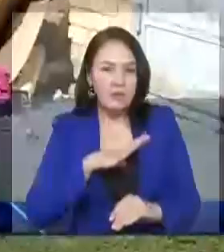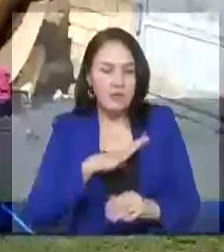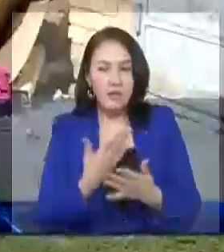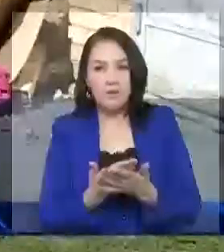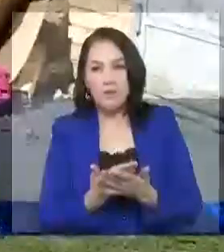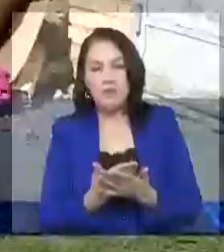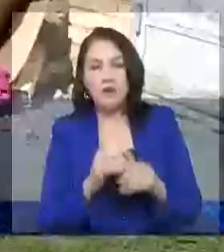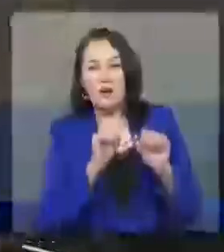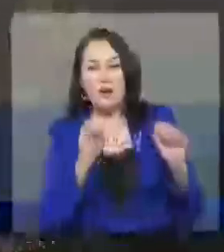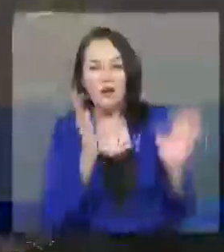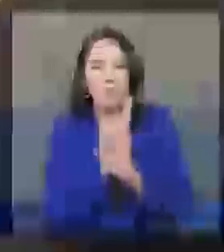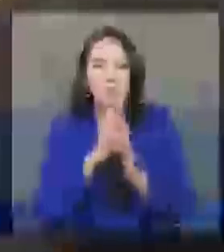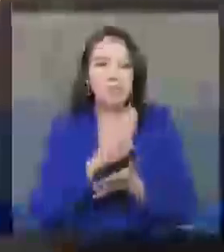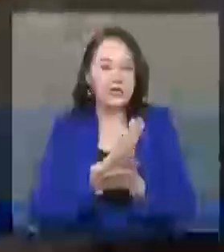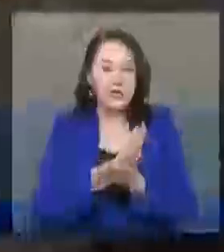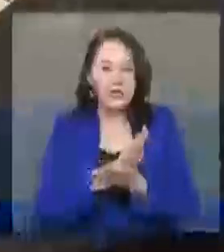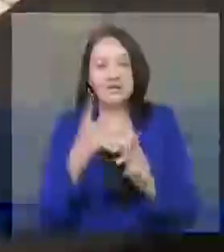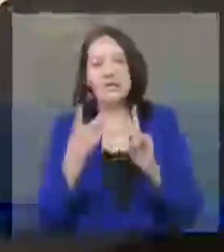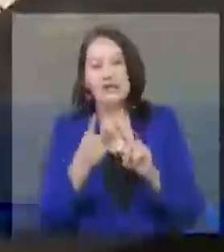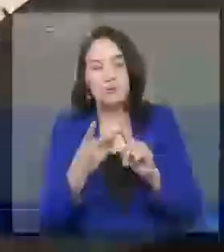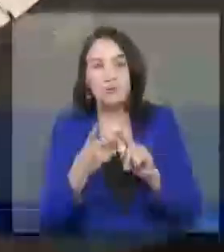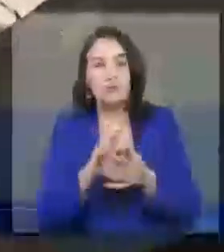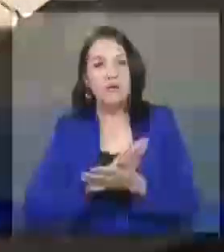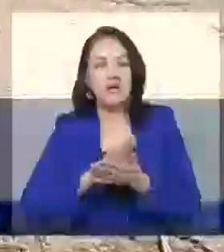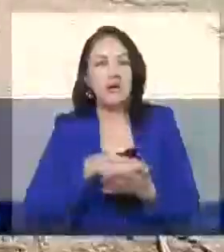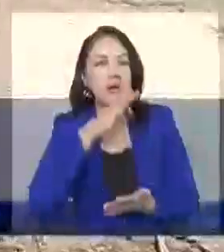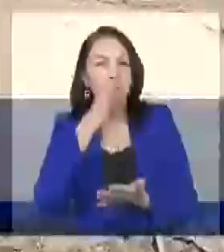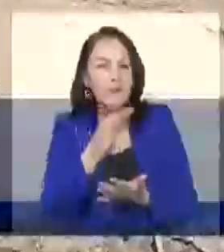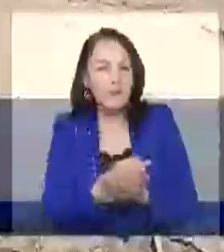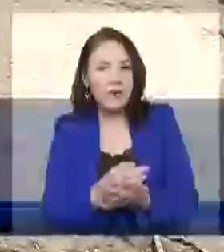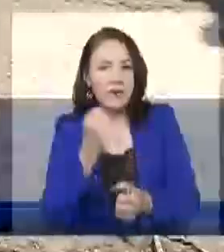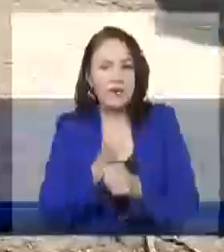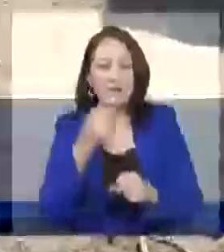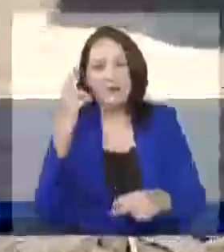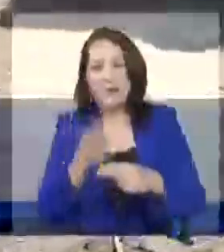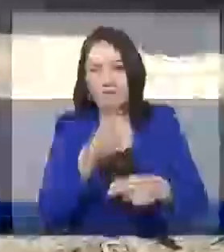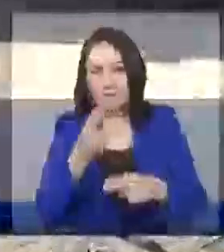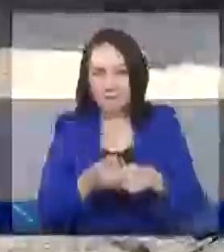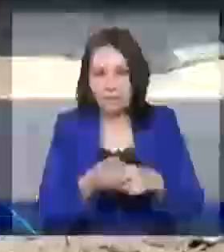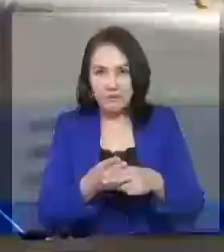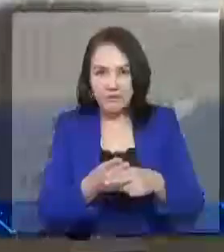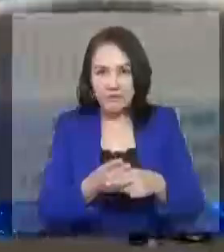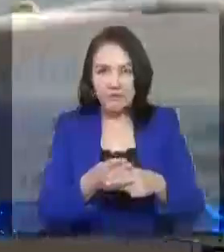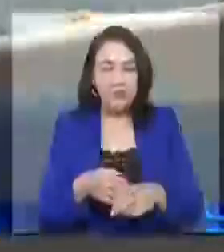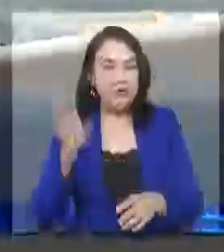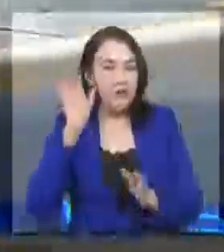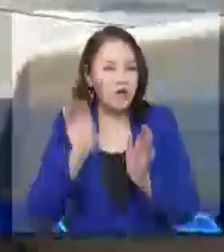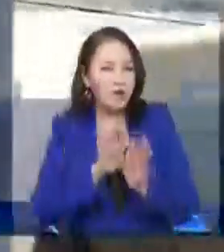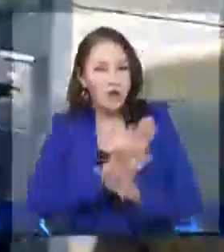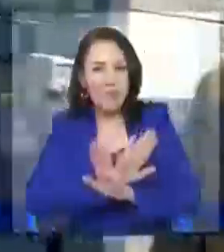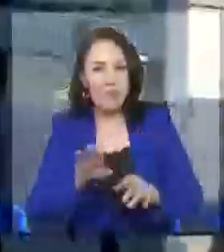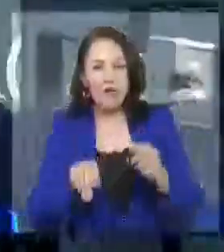өз кезегінде қоршаған ортаның ластануына, екіншіден тазалыққа жауапты мердігерлердің жұмысына кедергі келтіреді. Жұрт құлақ аспаған соң